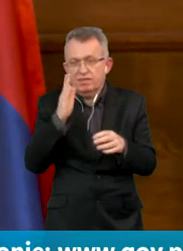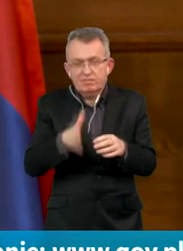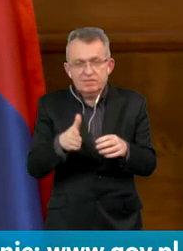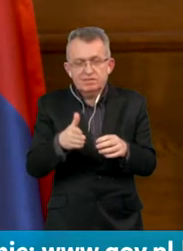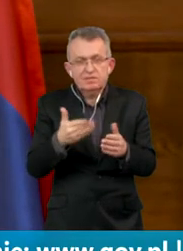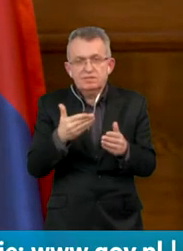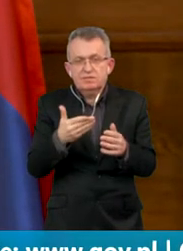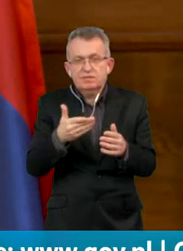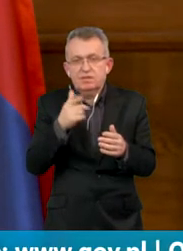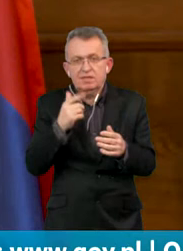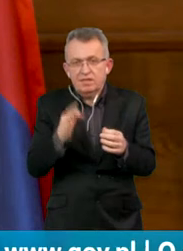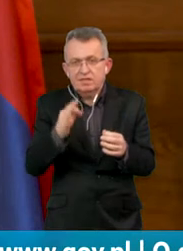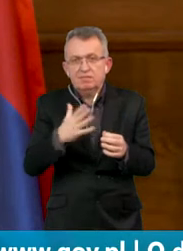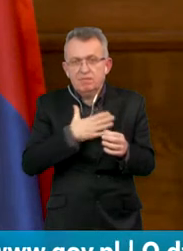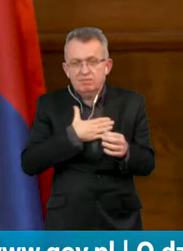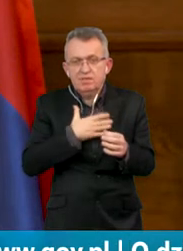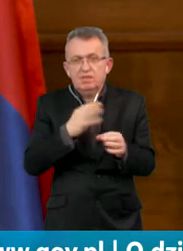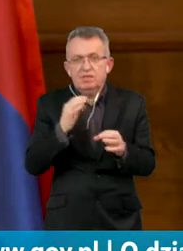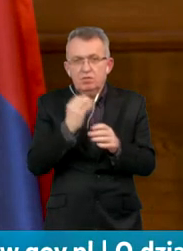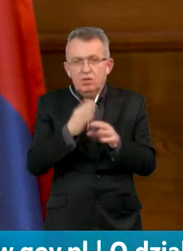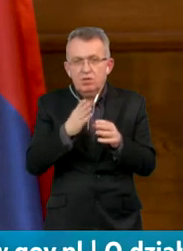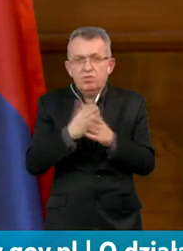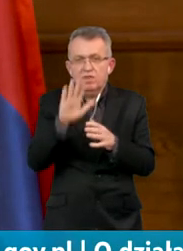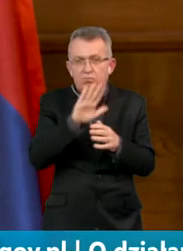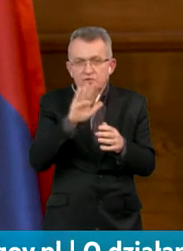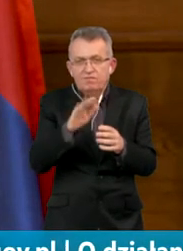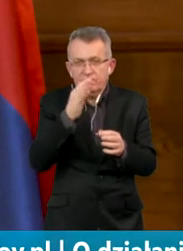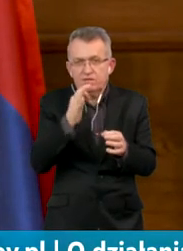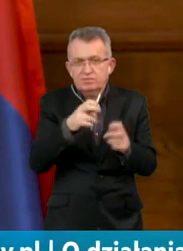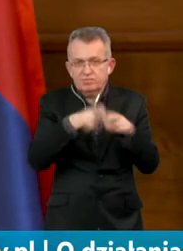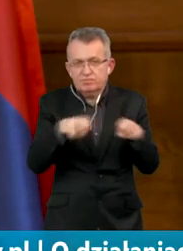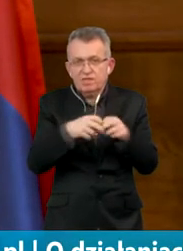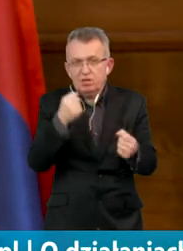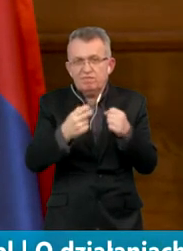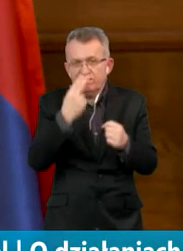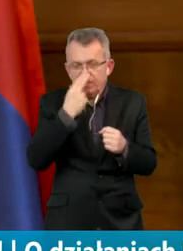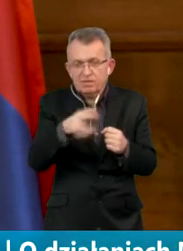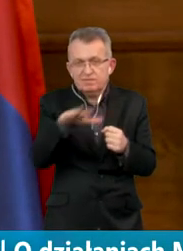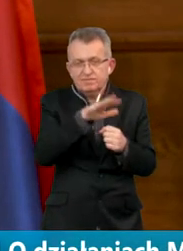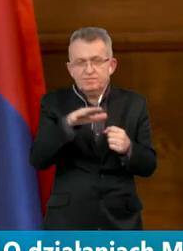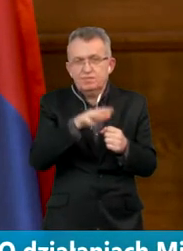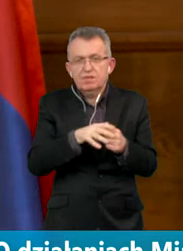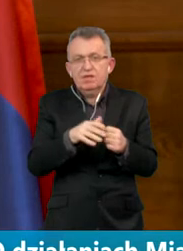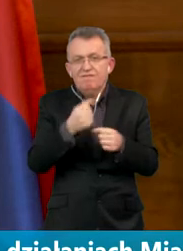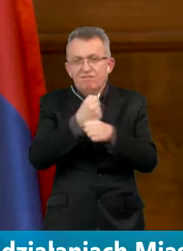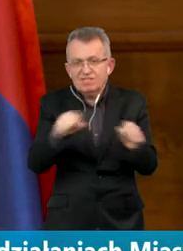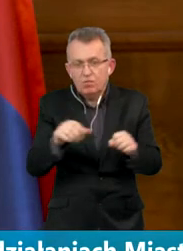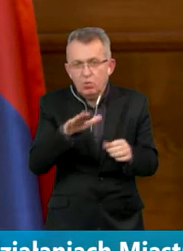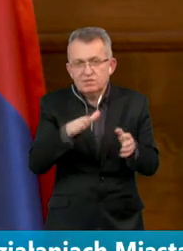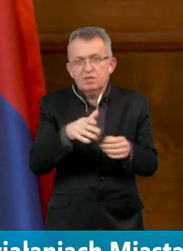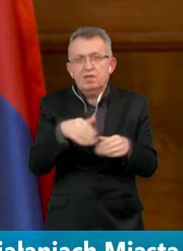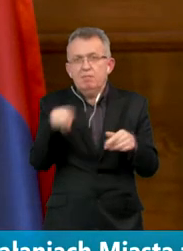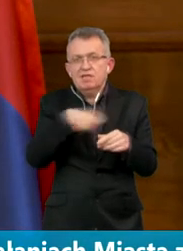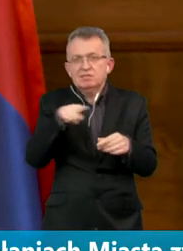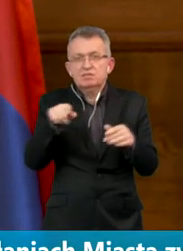gdyż w tej chwili robimy niebuszewo, jak Państwo widzą, kierowcy szczególnie to zauważają, wyzwolenia Placu